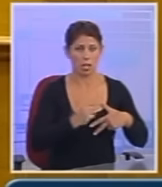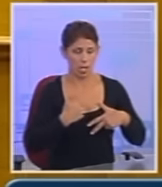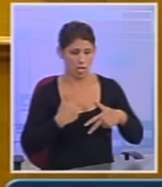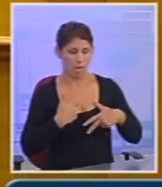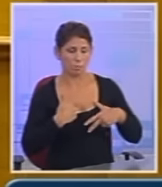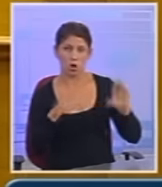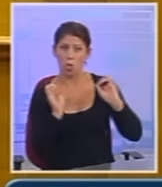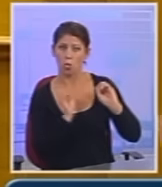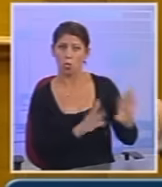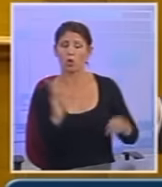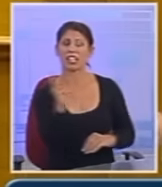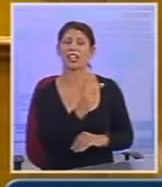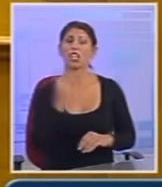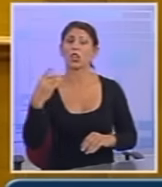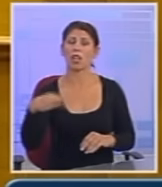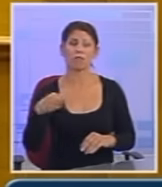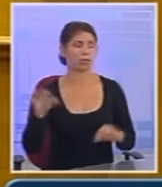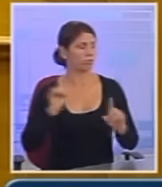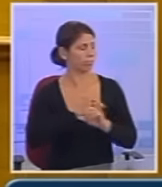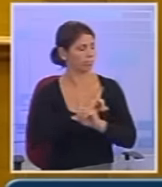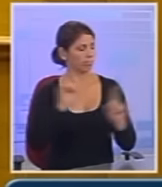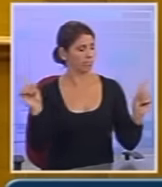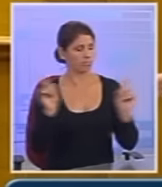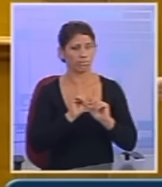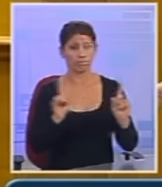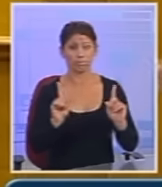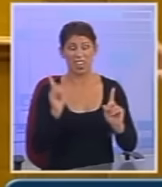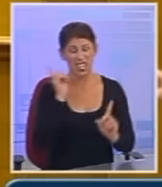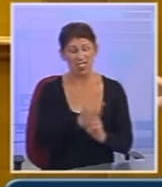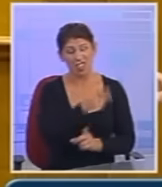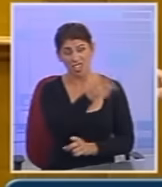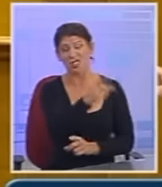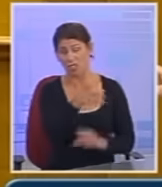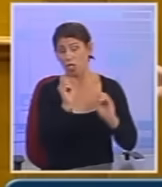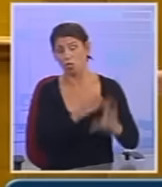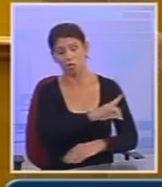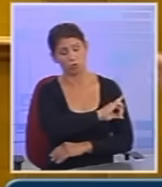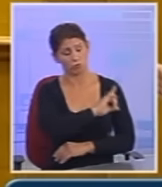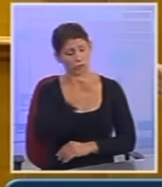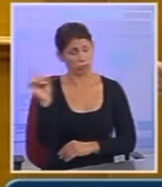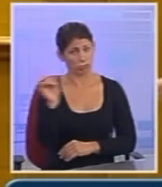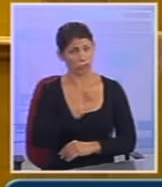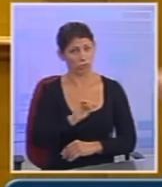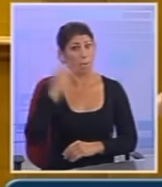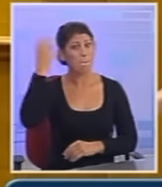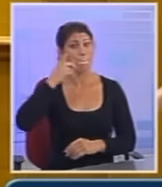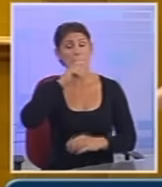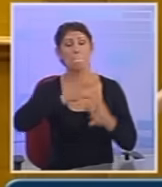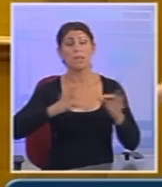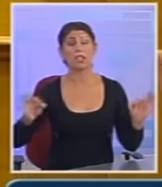κοινωνική ευαισθησία σε κανέναν και πολύ περισσότερο σε εσάς. Ο μύθος που πλάσατε δήθεν τελειώνει